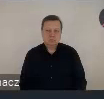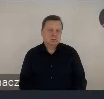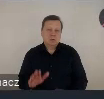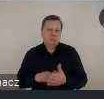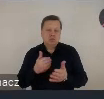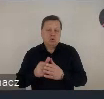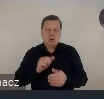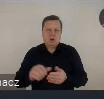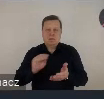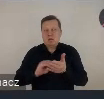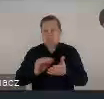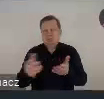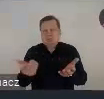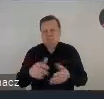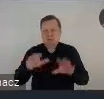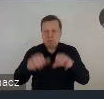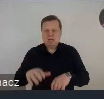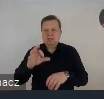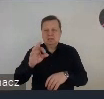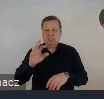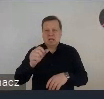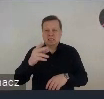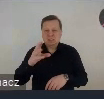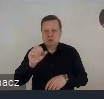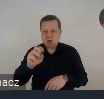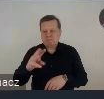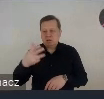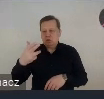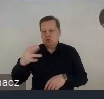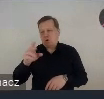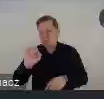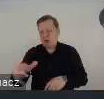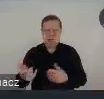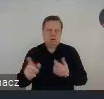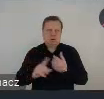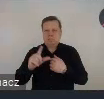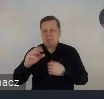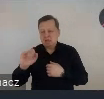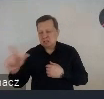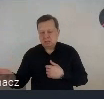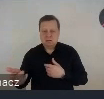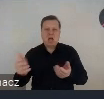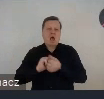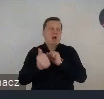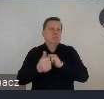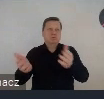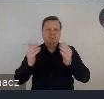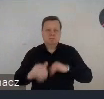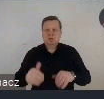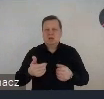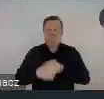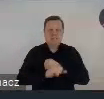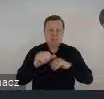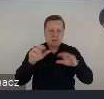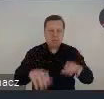prezes Stanisław Nowak, numer PESEL taki i taki, albo na przykład wiceprezes Anna